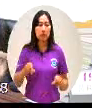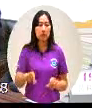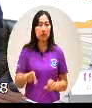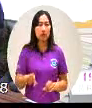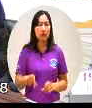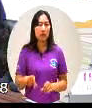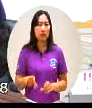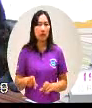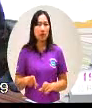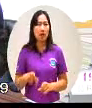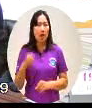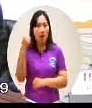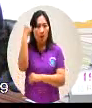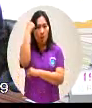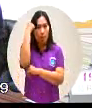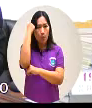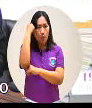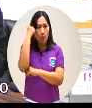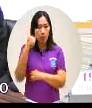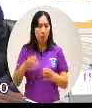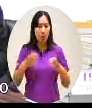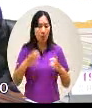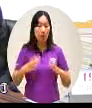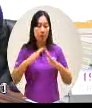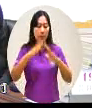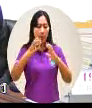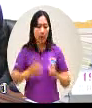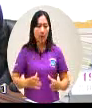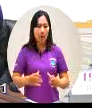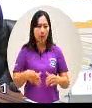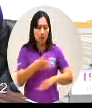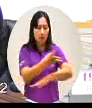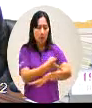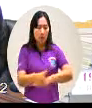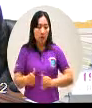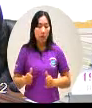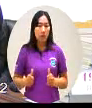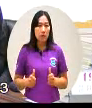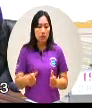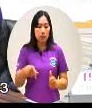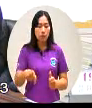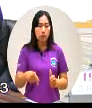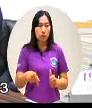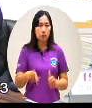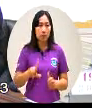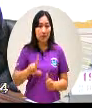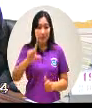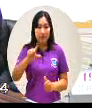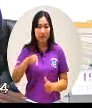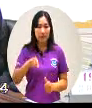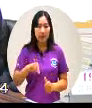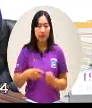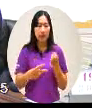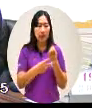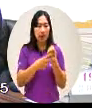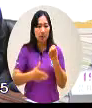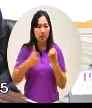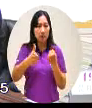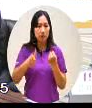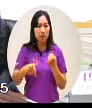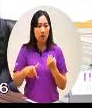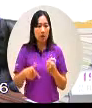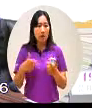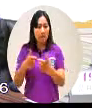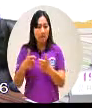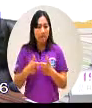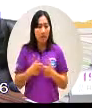侵占起伫河道顶管，咱应该要用沟通的。里长有三个里长伫遐啦，伊拢愿意充分来配合嘛。伊